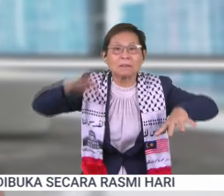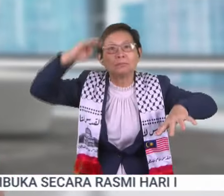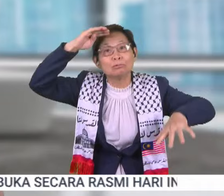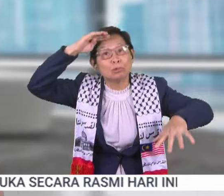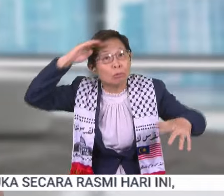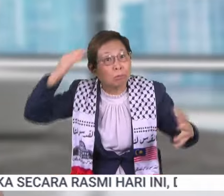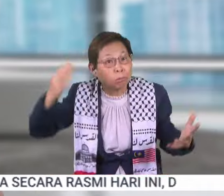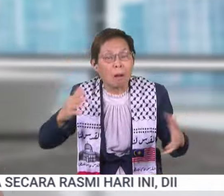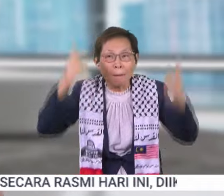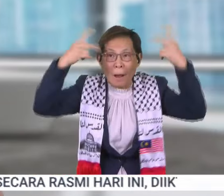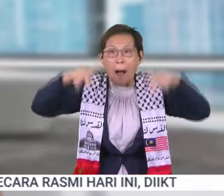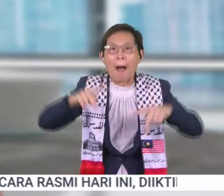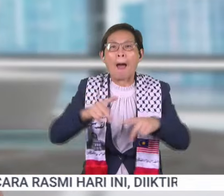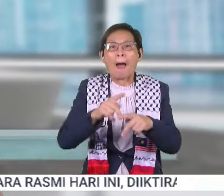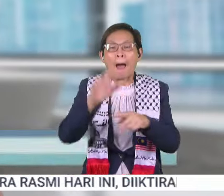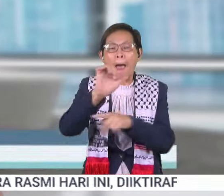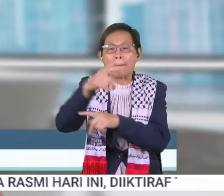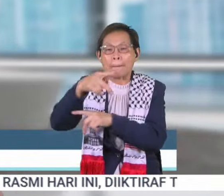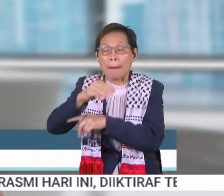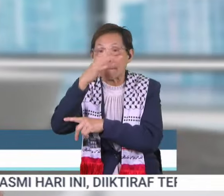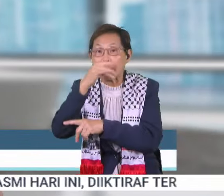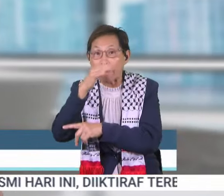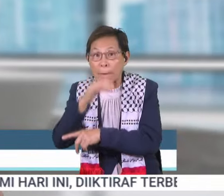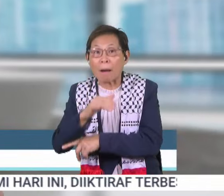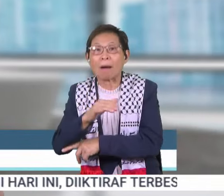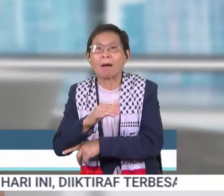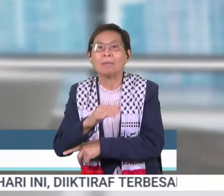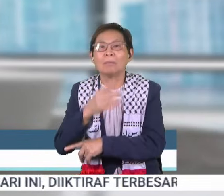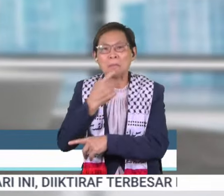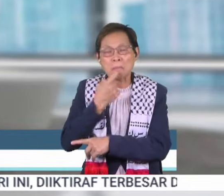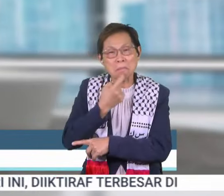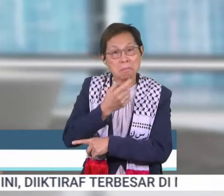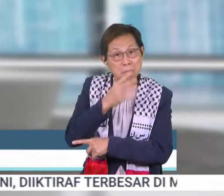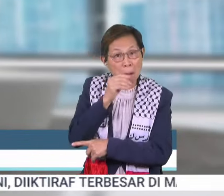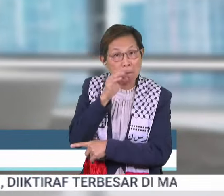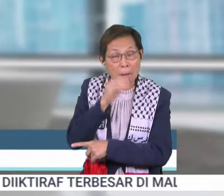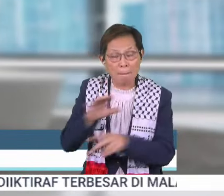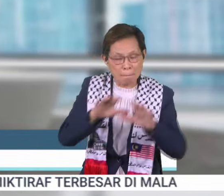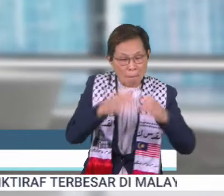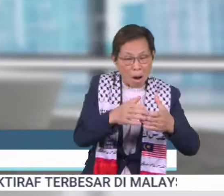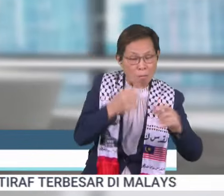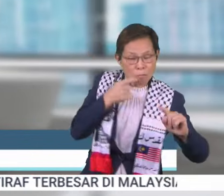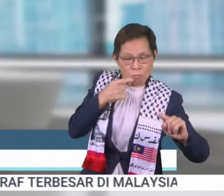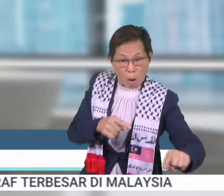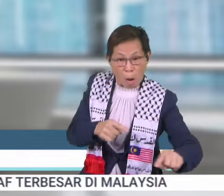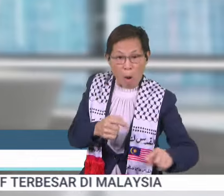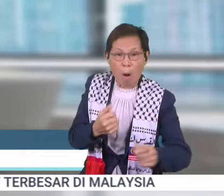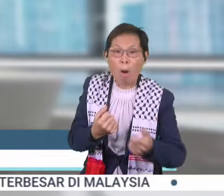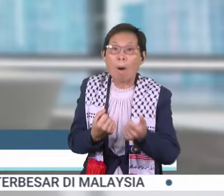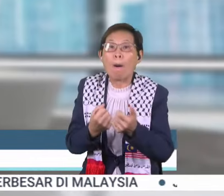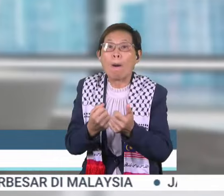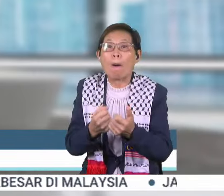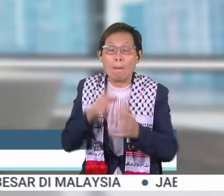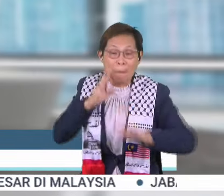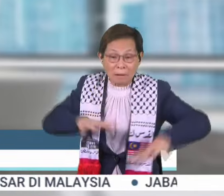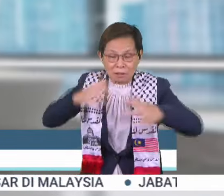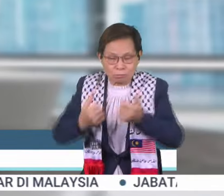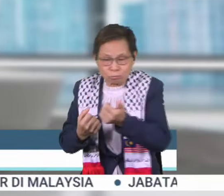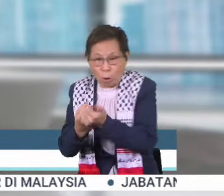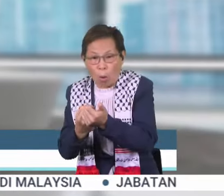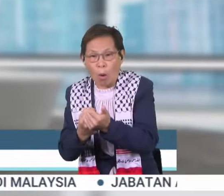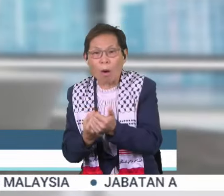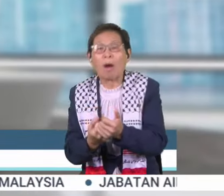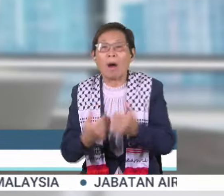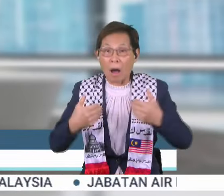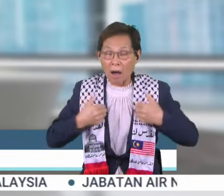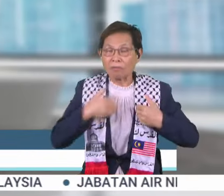Johor. Pengarah EPM Melaka, Lieutenant Colonel PA Kamarul Shah Muslim berkata, pasukan respon bencana sokongan paras dianggotai